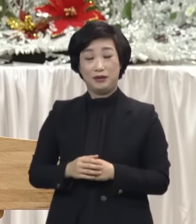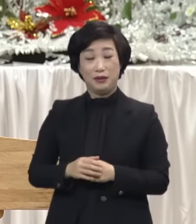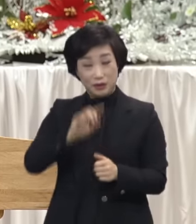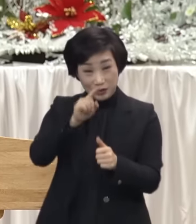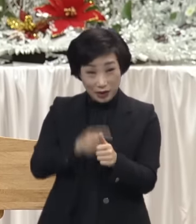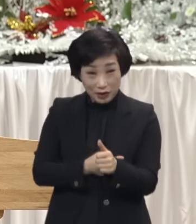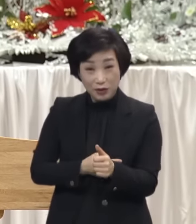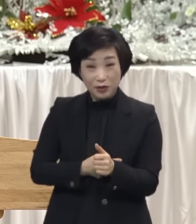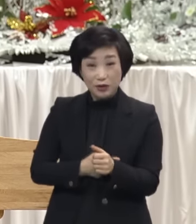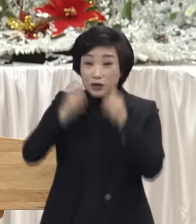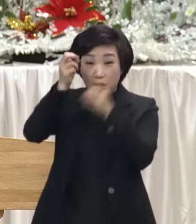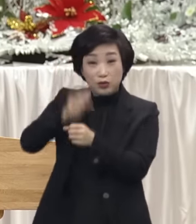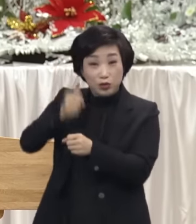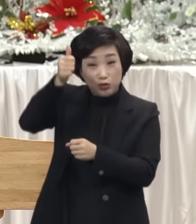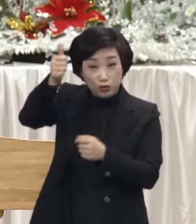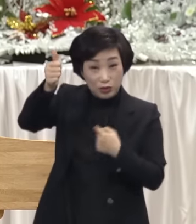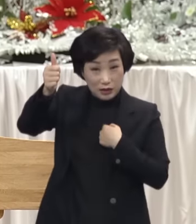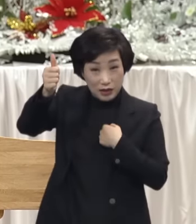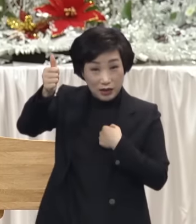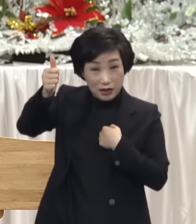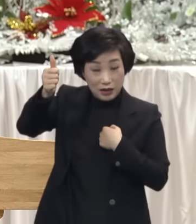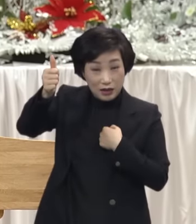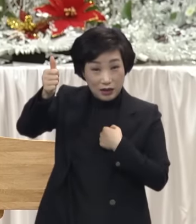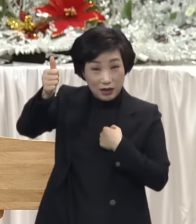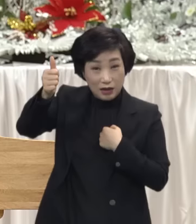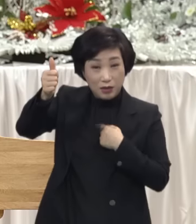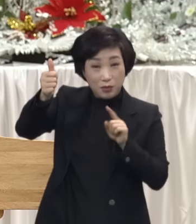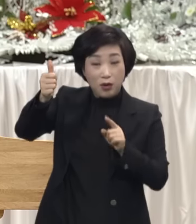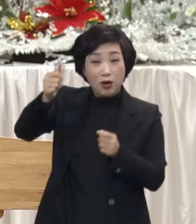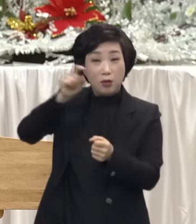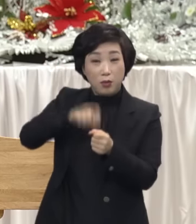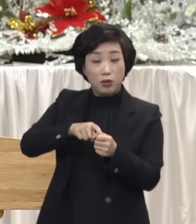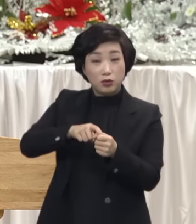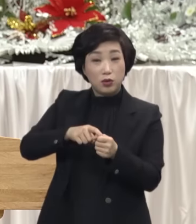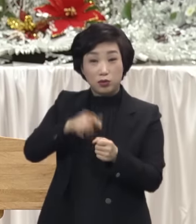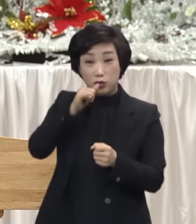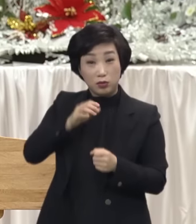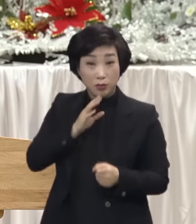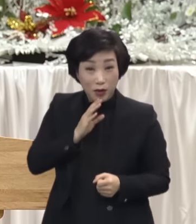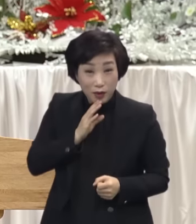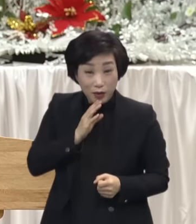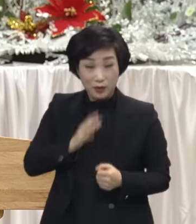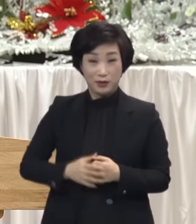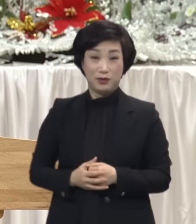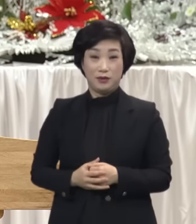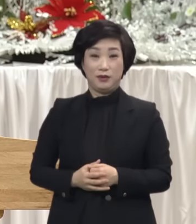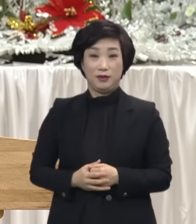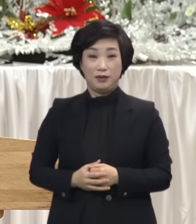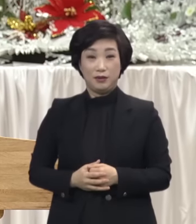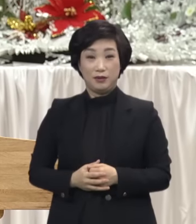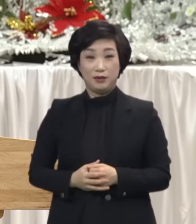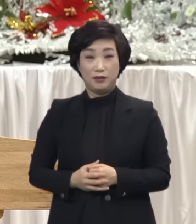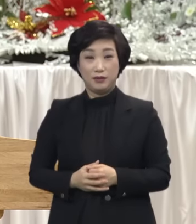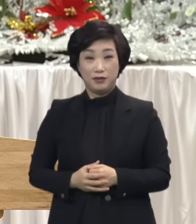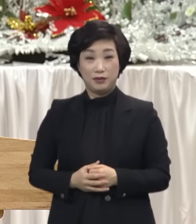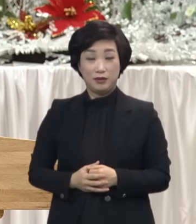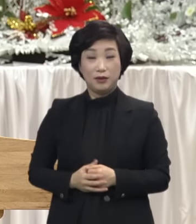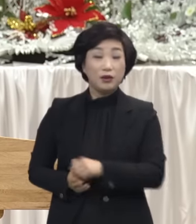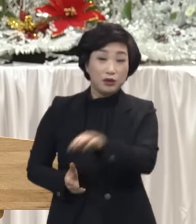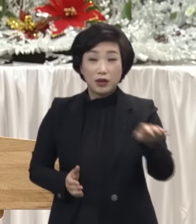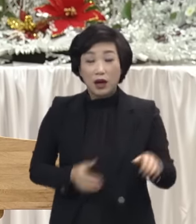당연히 창조자가 우리에게 목적을 지으신 목적을 원하시겠죠.